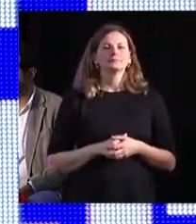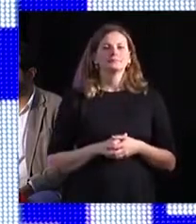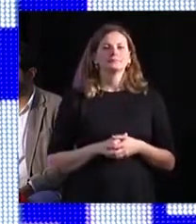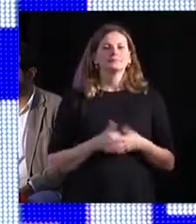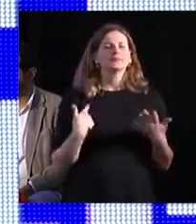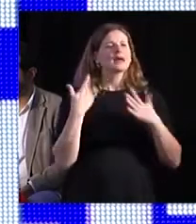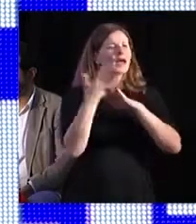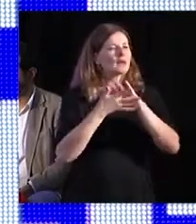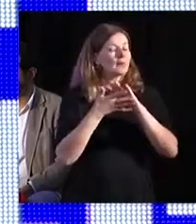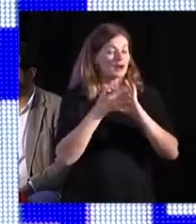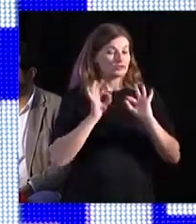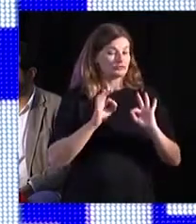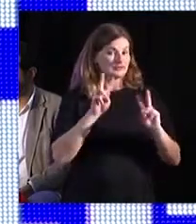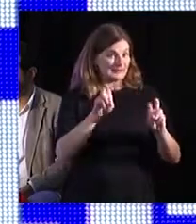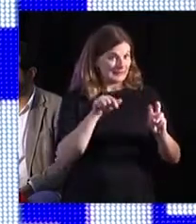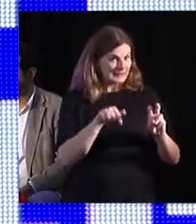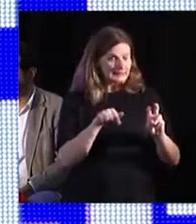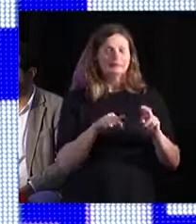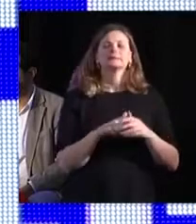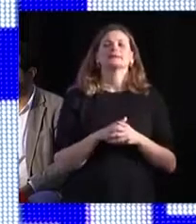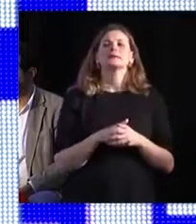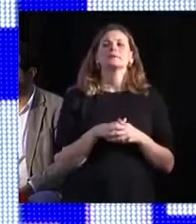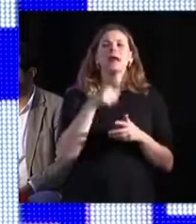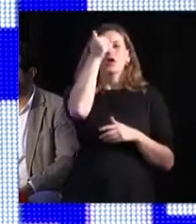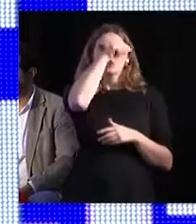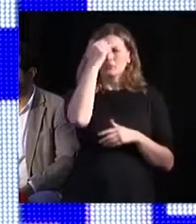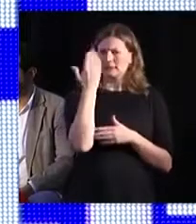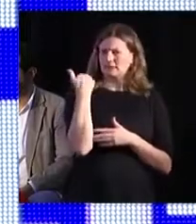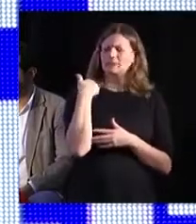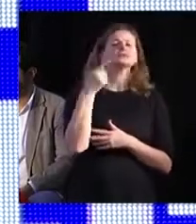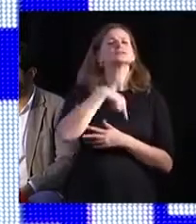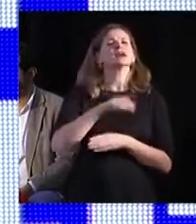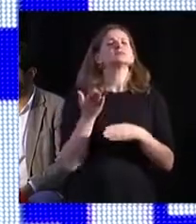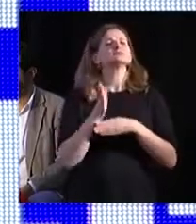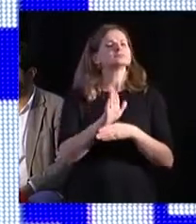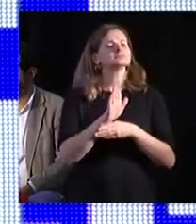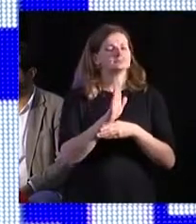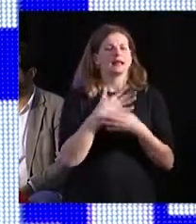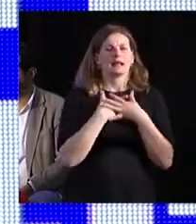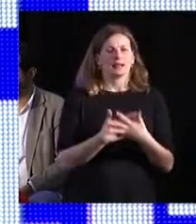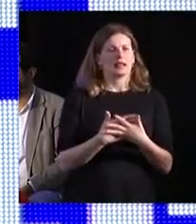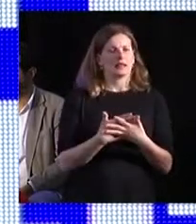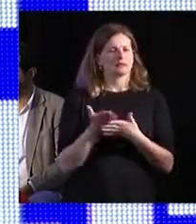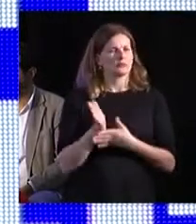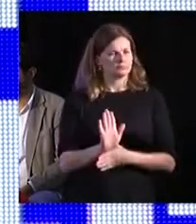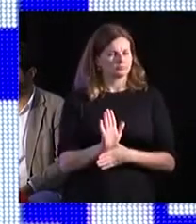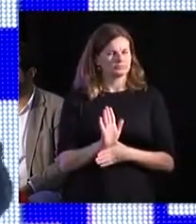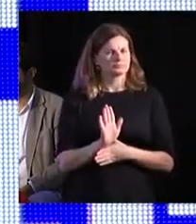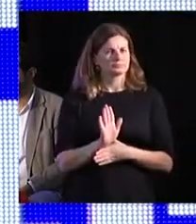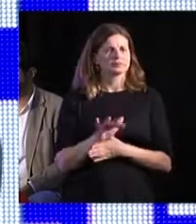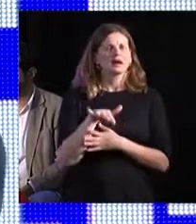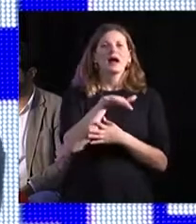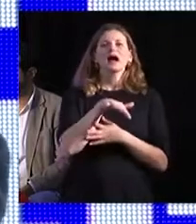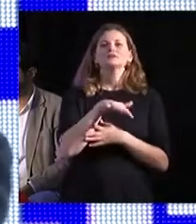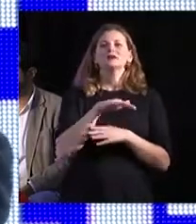I parlant precisament d'això, diumenge passat estàvem presentant la candidatura al Camp de la